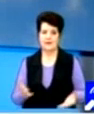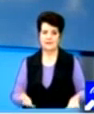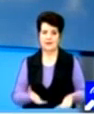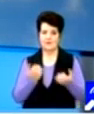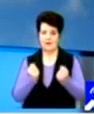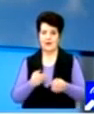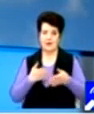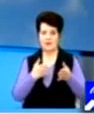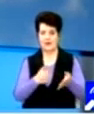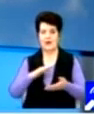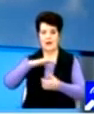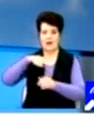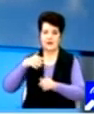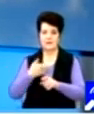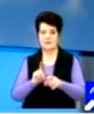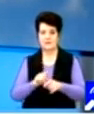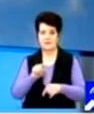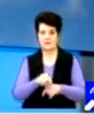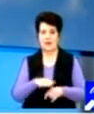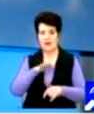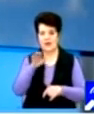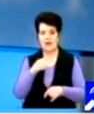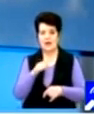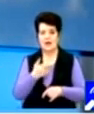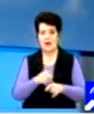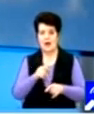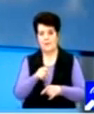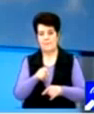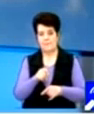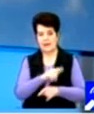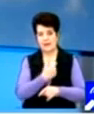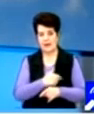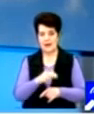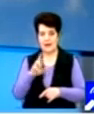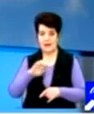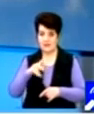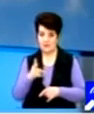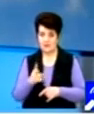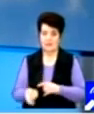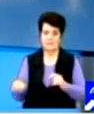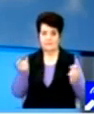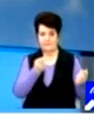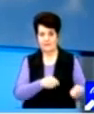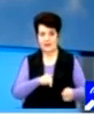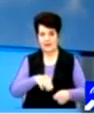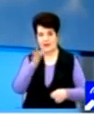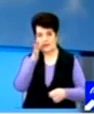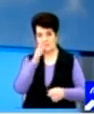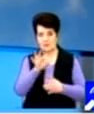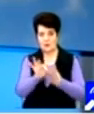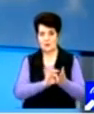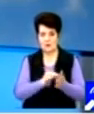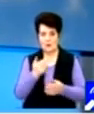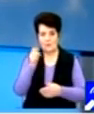Salvarea vine pe calea aerului. Un echipaj aeromedical SMURD din Iași a transportat astăzi de urgență la Chișinău un bărbat